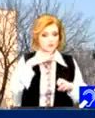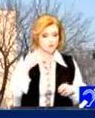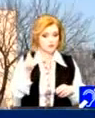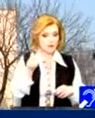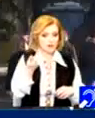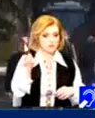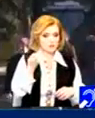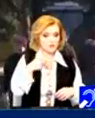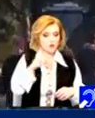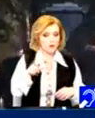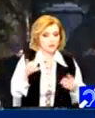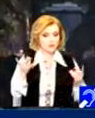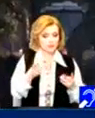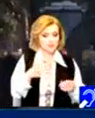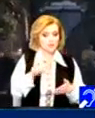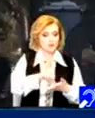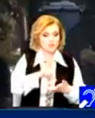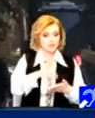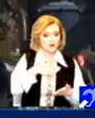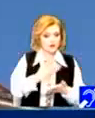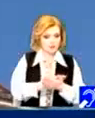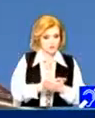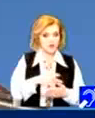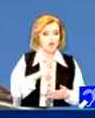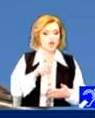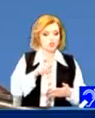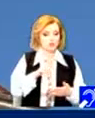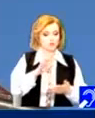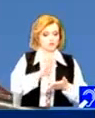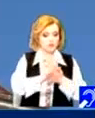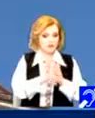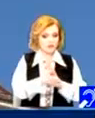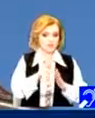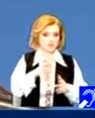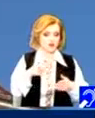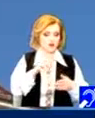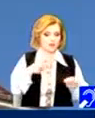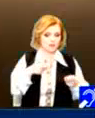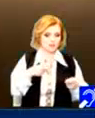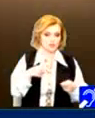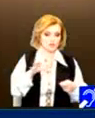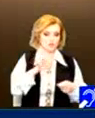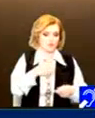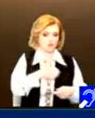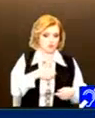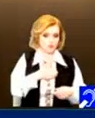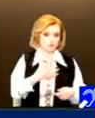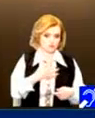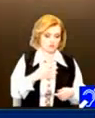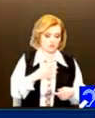banii puțini. Cetățenii ar trebui să participe activ pentru a convinge autoritățile de gravitatea unor situații. În